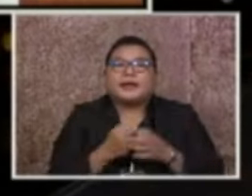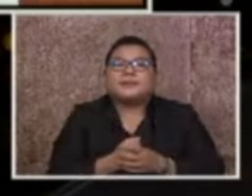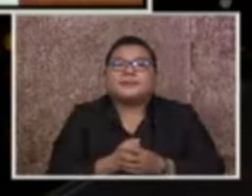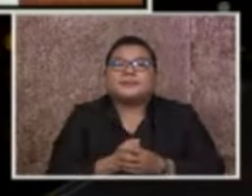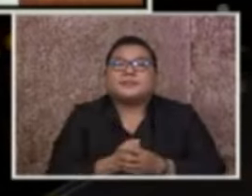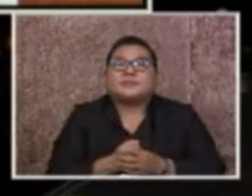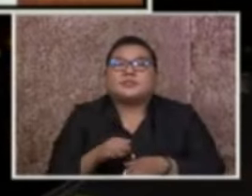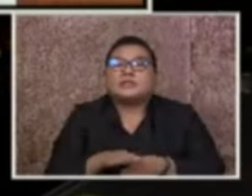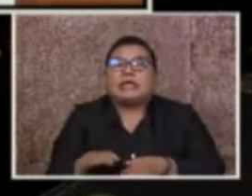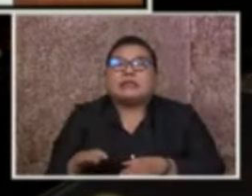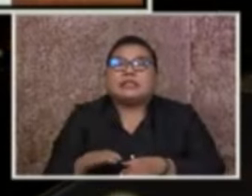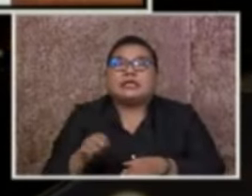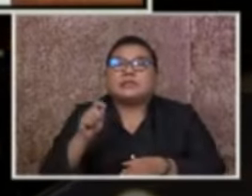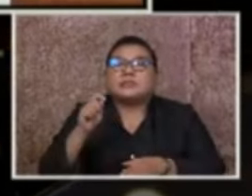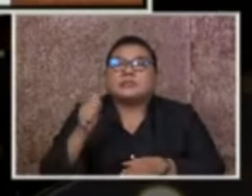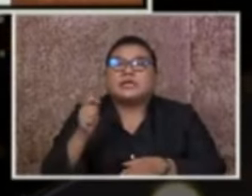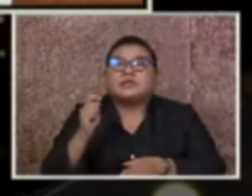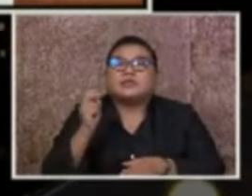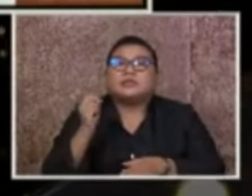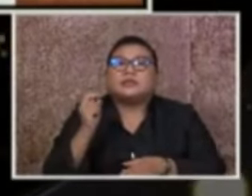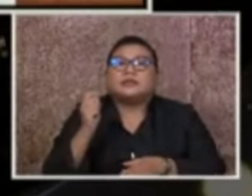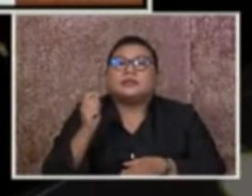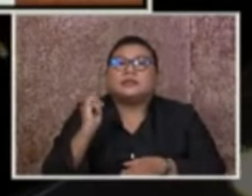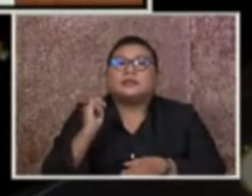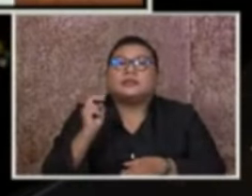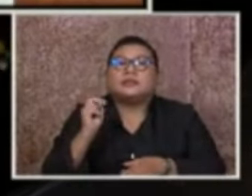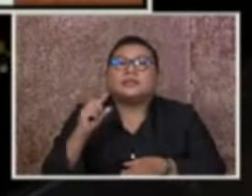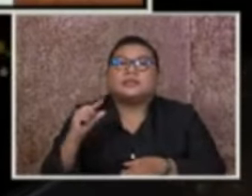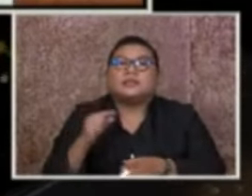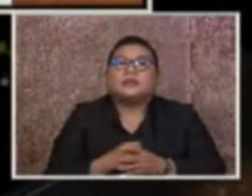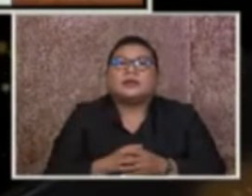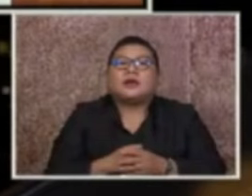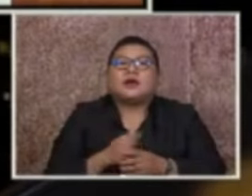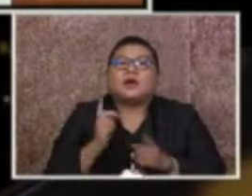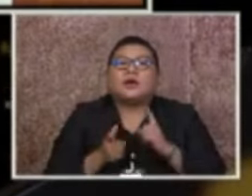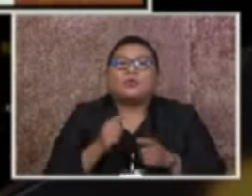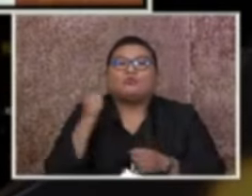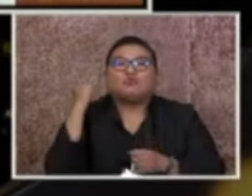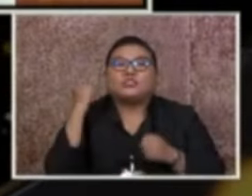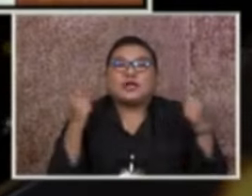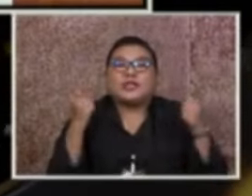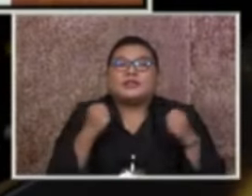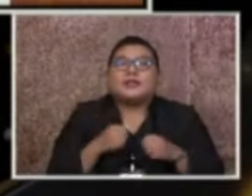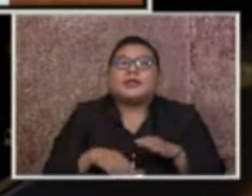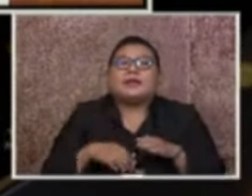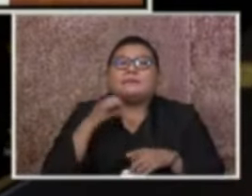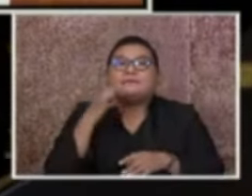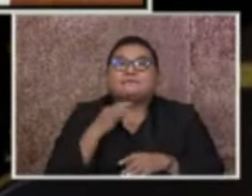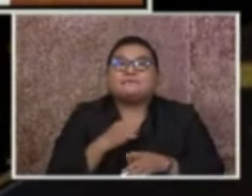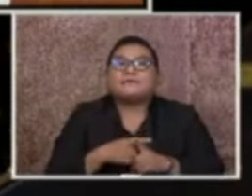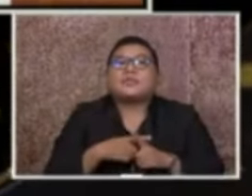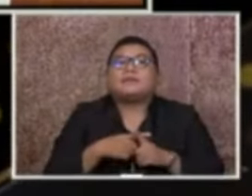ya itu itu terutama kesehatan ya kesehatan kalau sudah sehat benar-benar sehat baru nanti